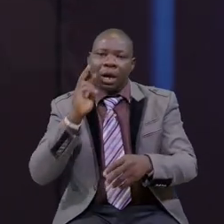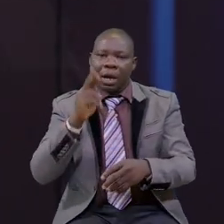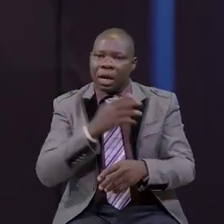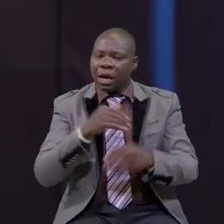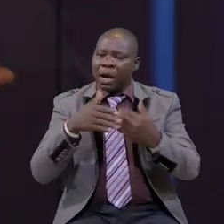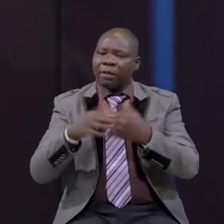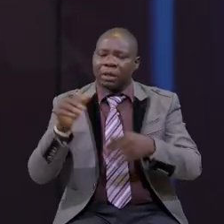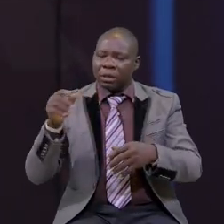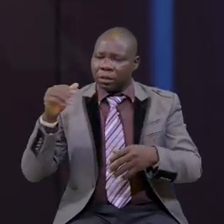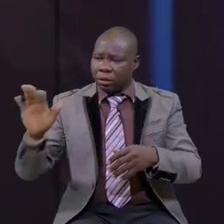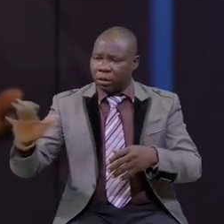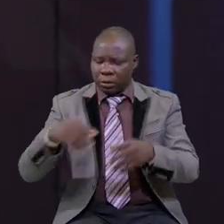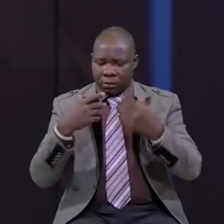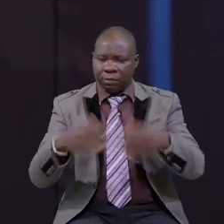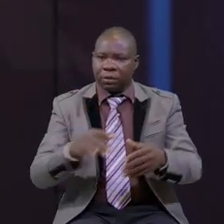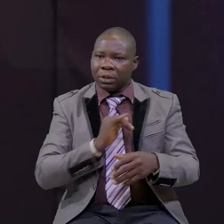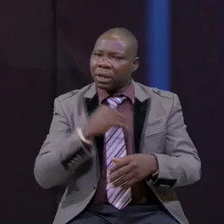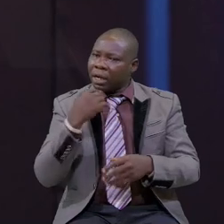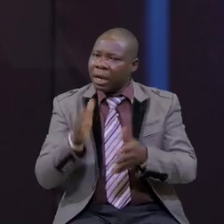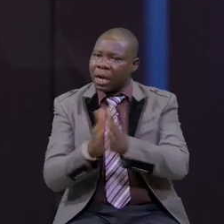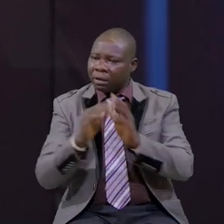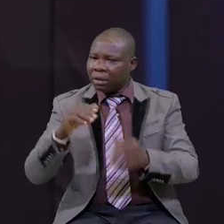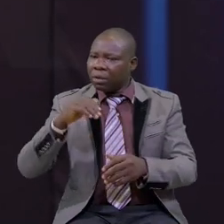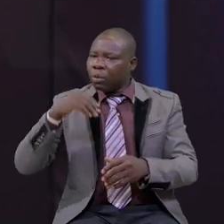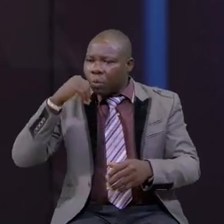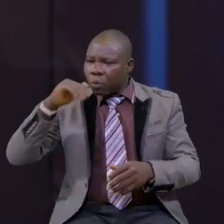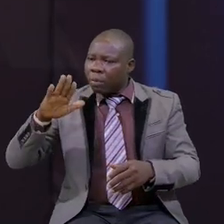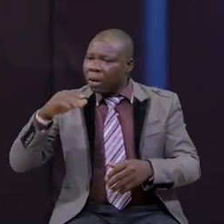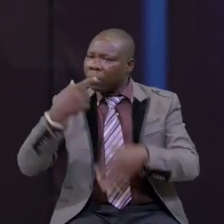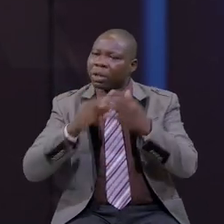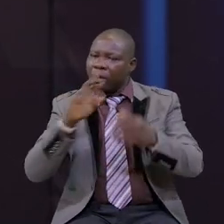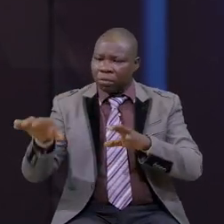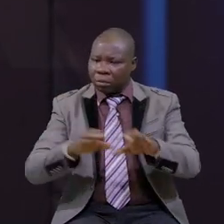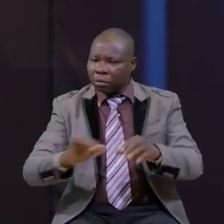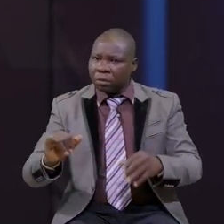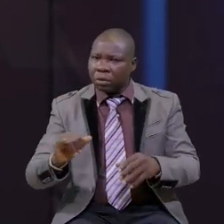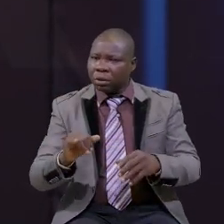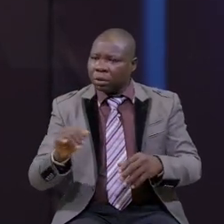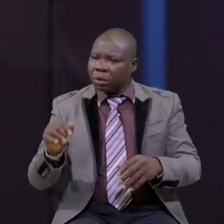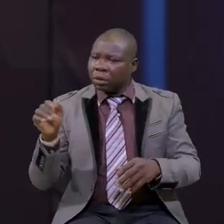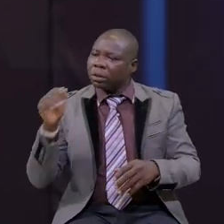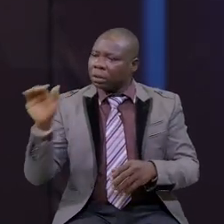fais? Comme si je ne savais pas. Elle dit, ah, j'adore mon Dieu. J'ai dit, ton Dieu?